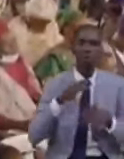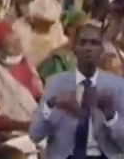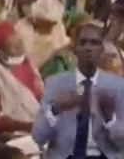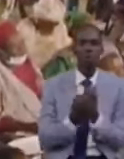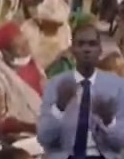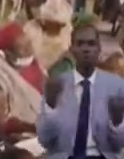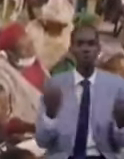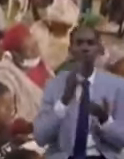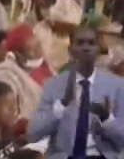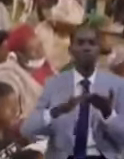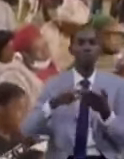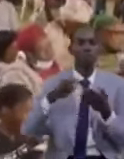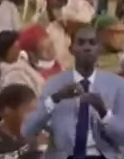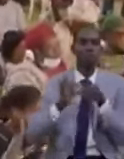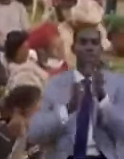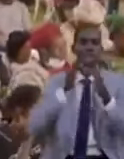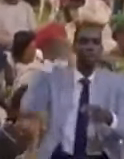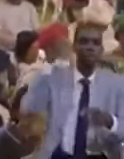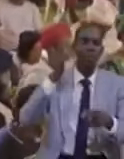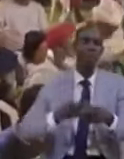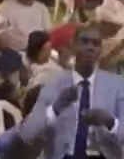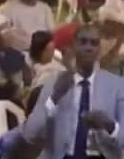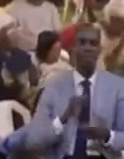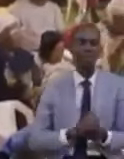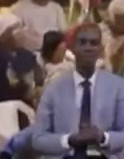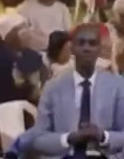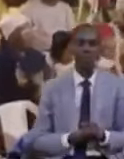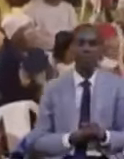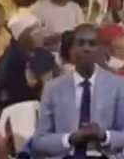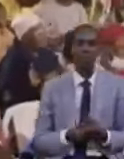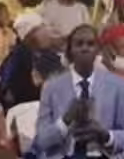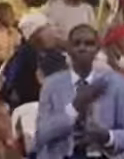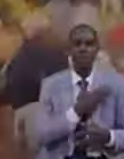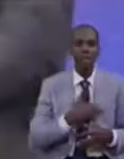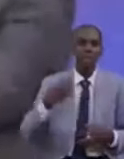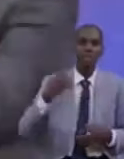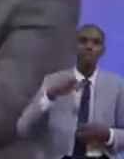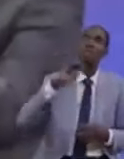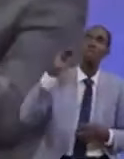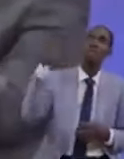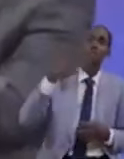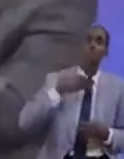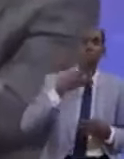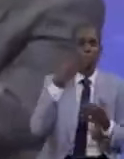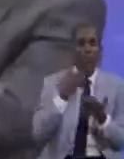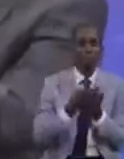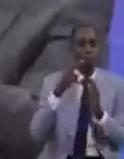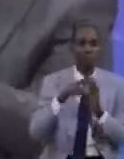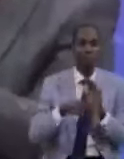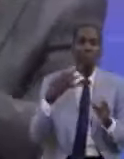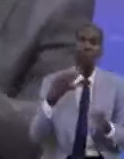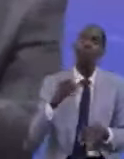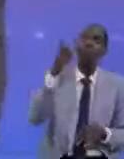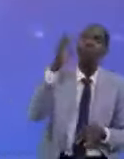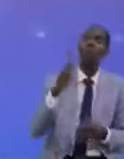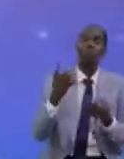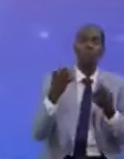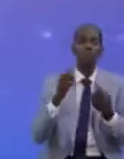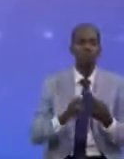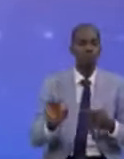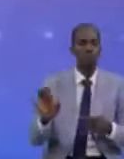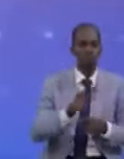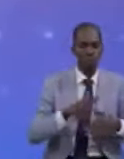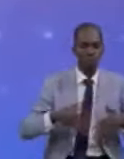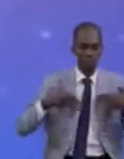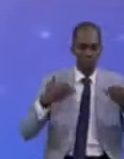pardonnés amen et la grâce et la bonté de Dieu venant dans ta vie ce soir te